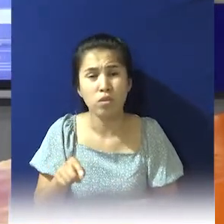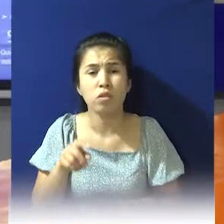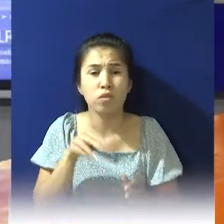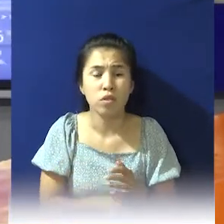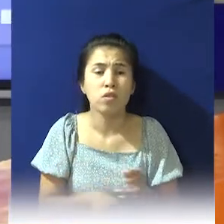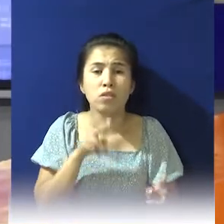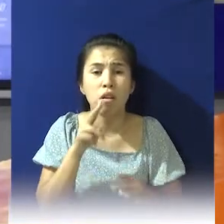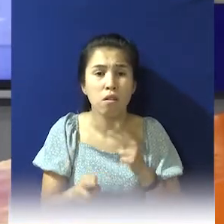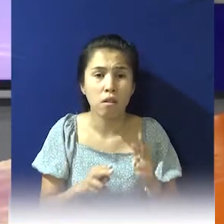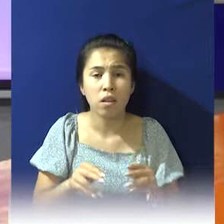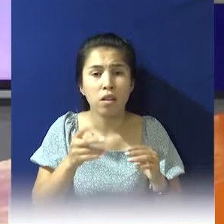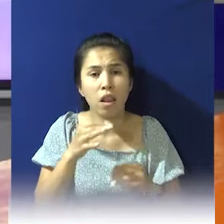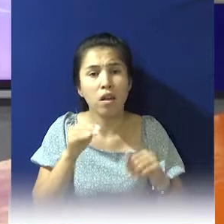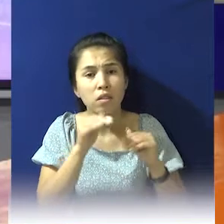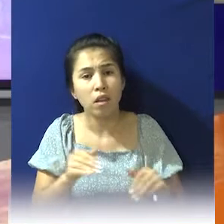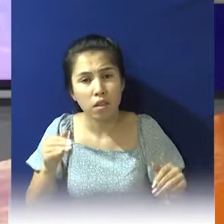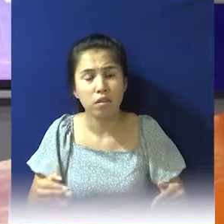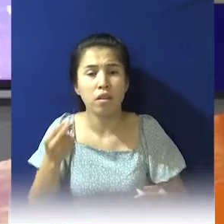возникло на очередной встрече жителей дома